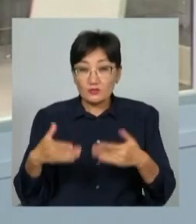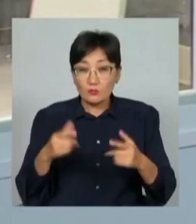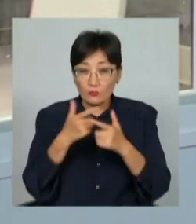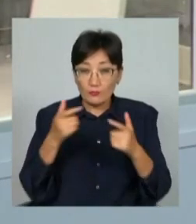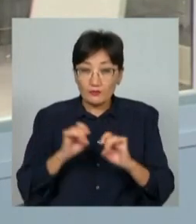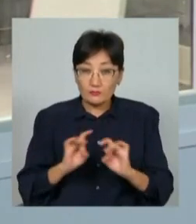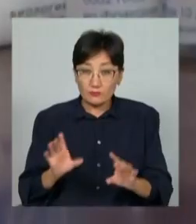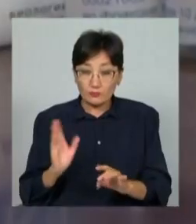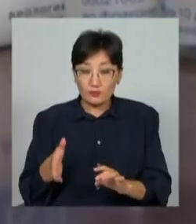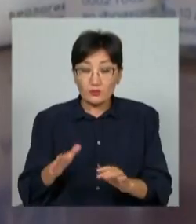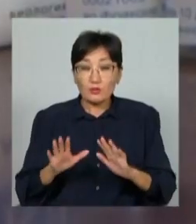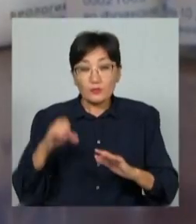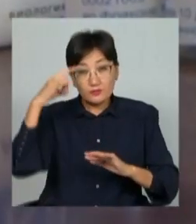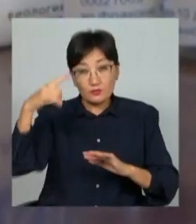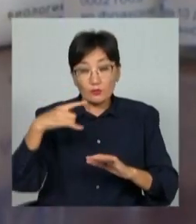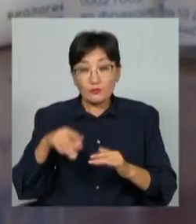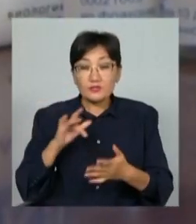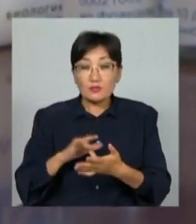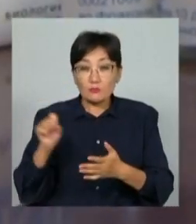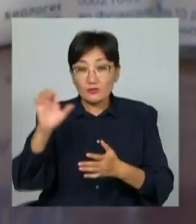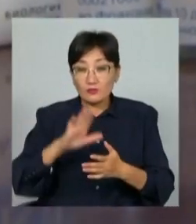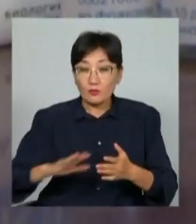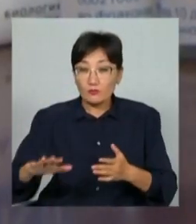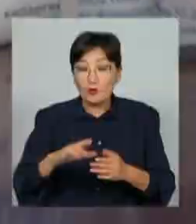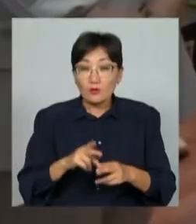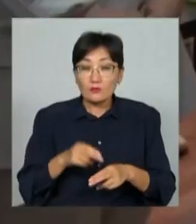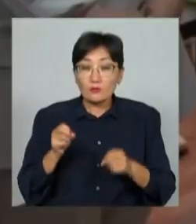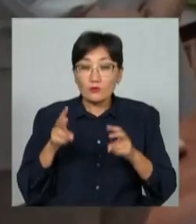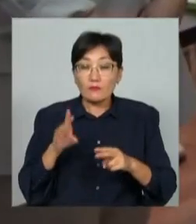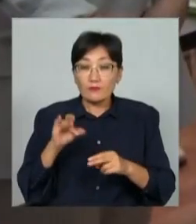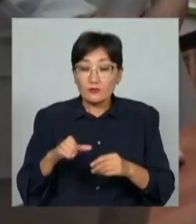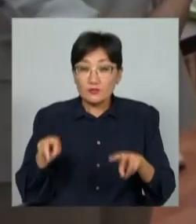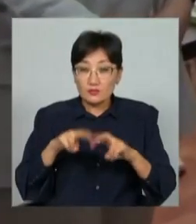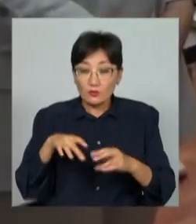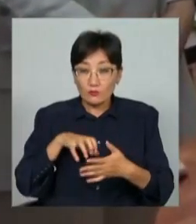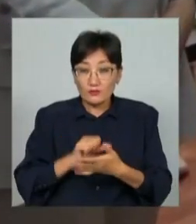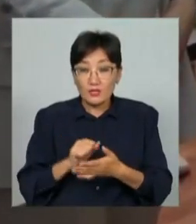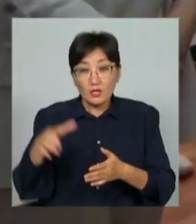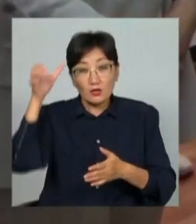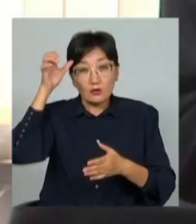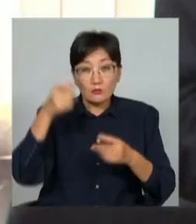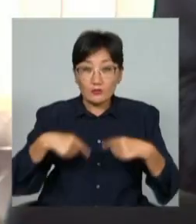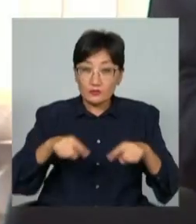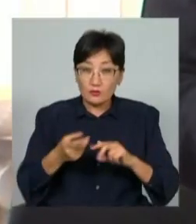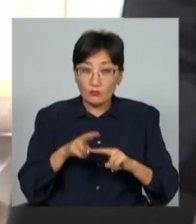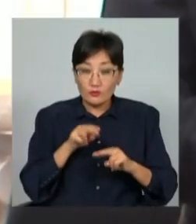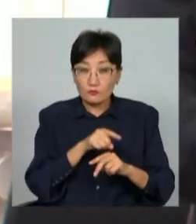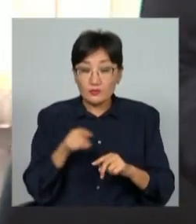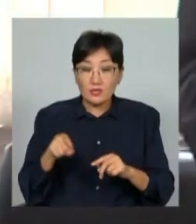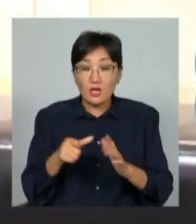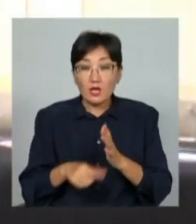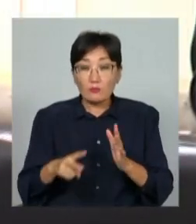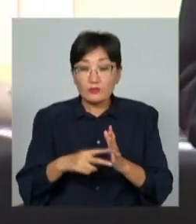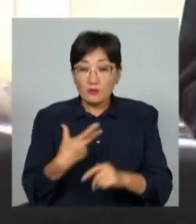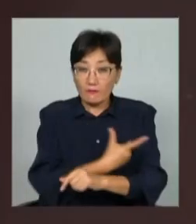ақпарат береміз. Тек елімізде емес, Орталық Азия аймағында қауіпті вирустарды зерттеумен айналысатын ғылыми орталық осы уақытқа дейін